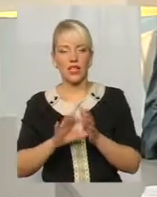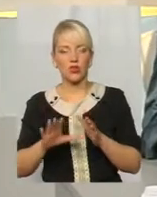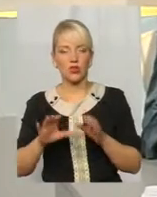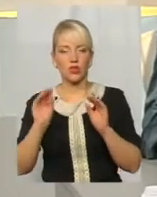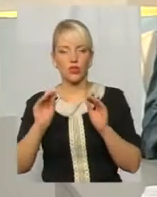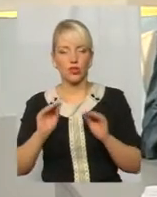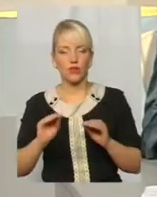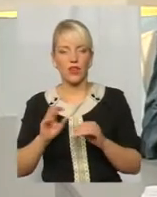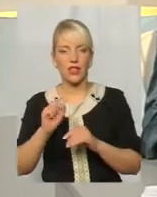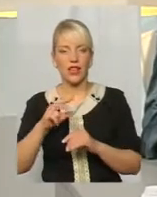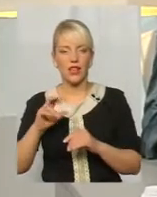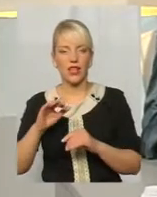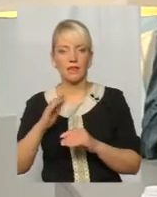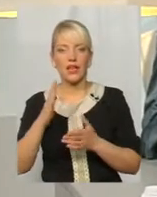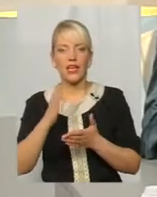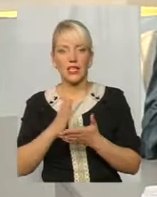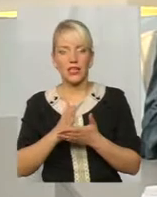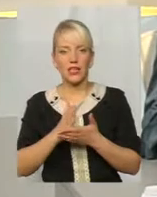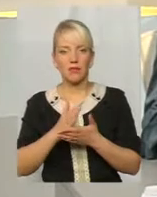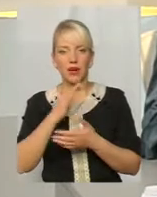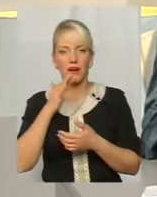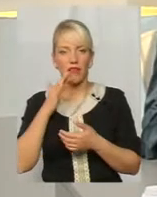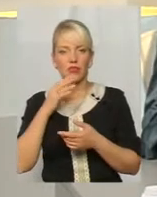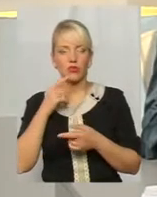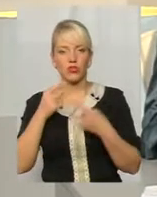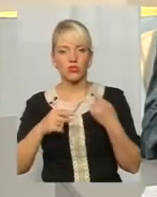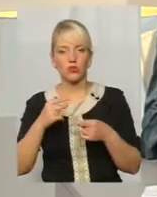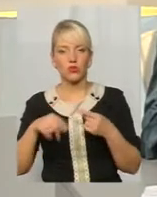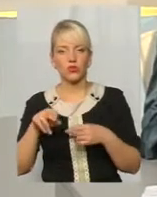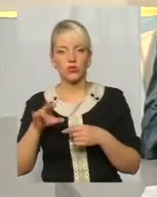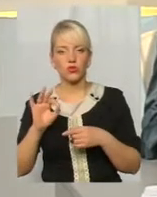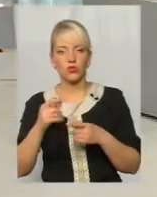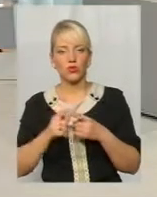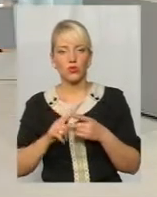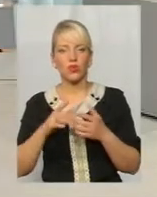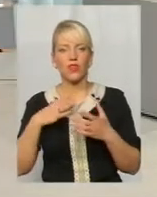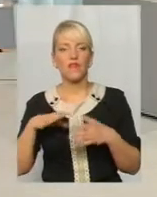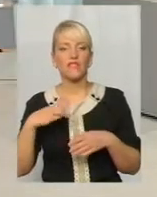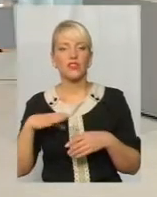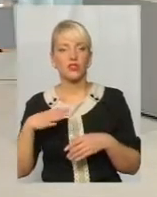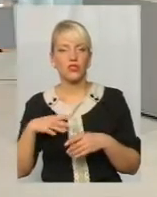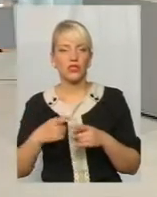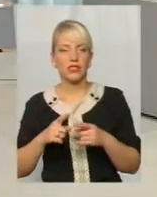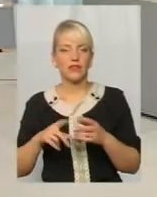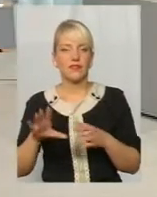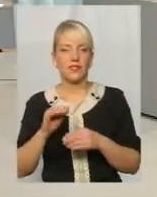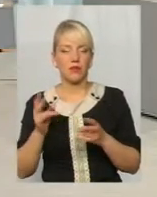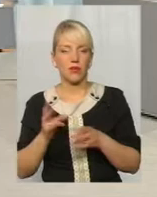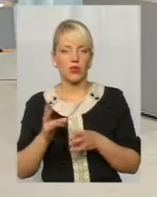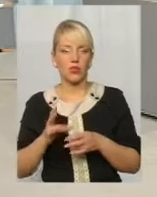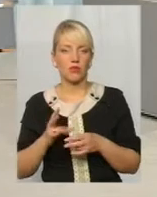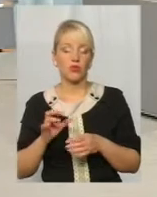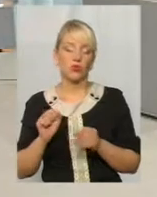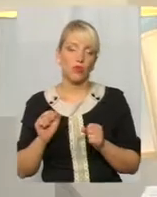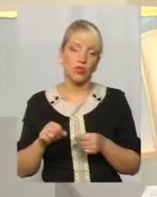декларування. Водночас чимало точиться дискусій довкола того, що не навіщо нам це потрібно? Ну,